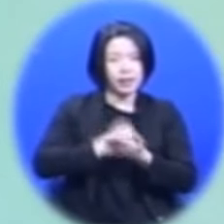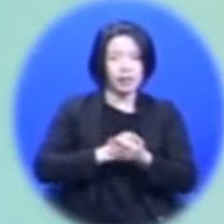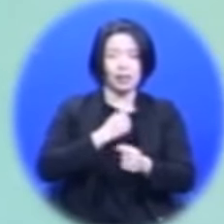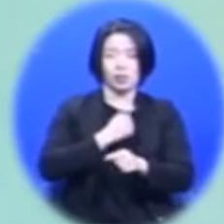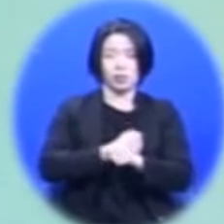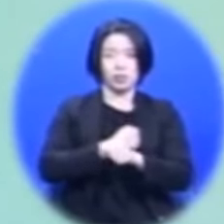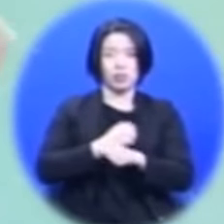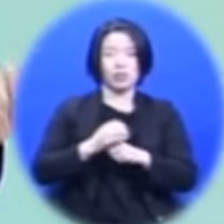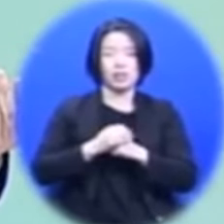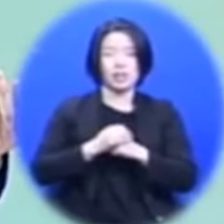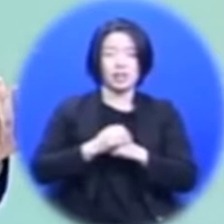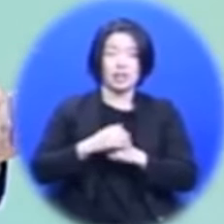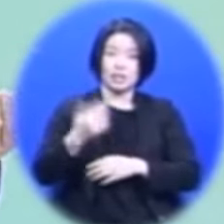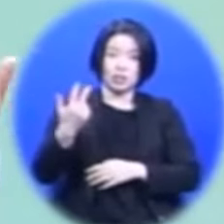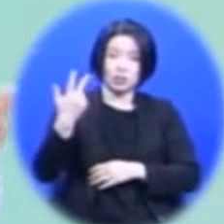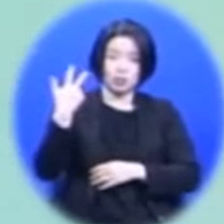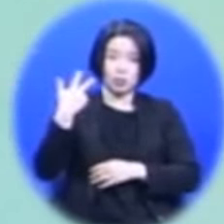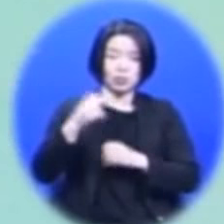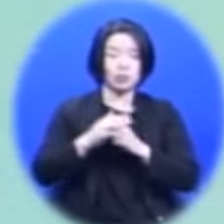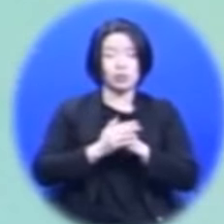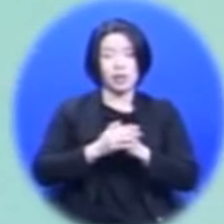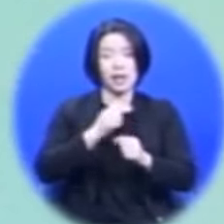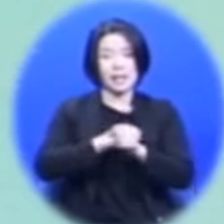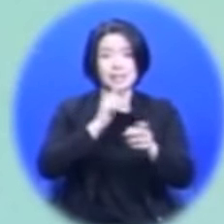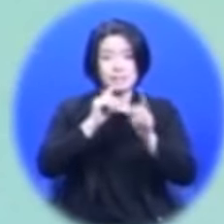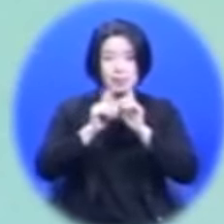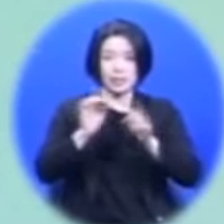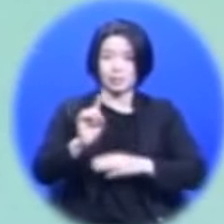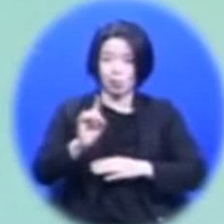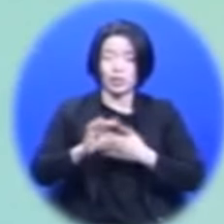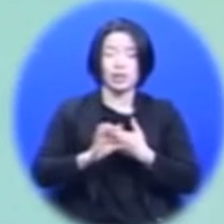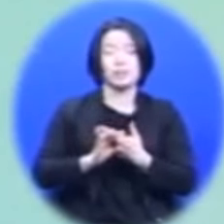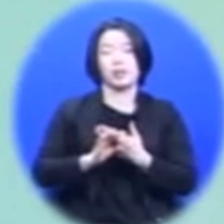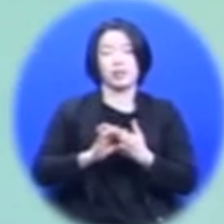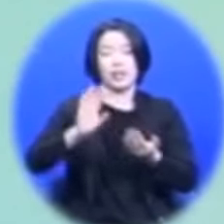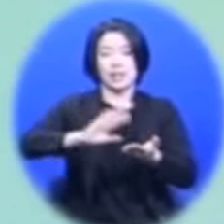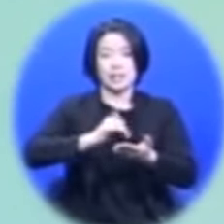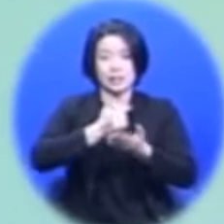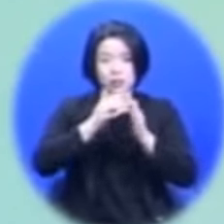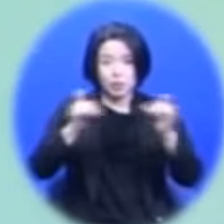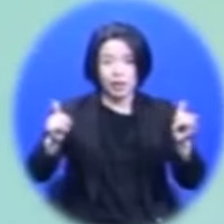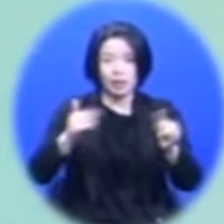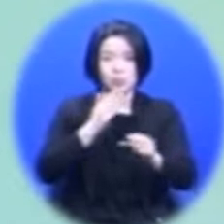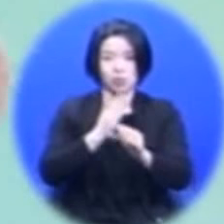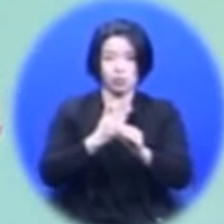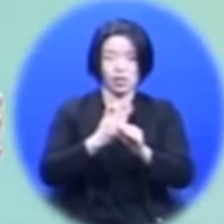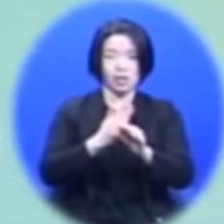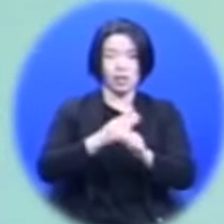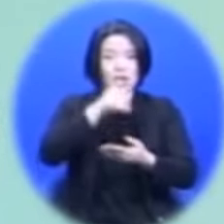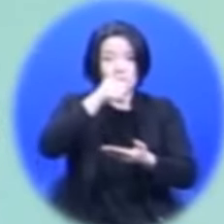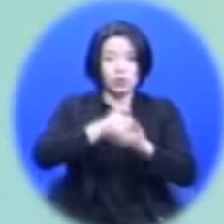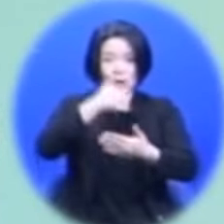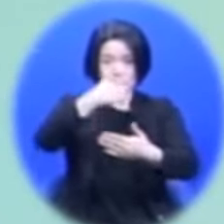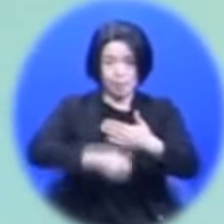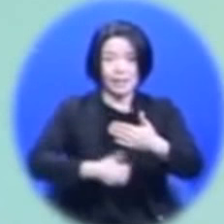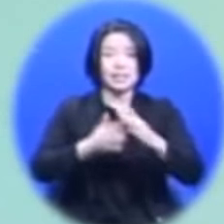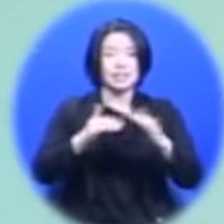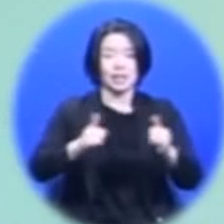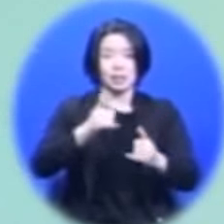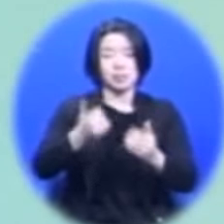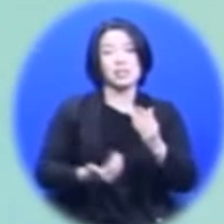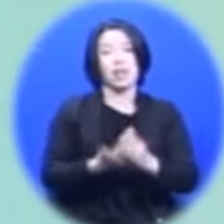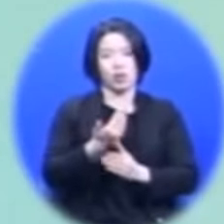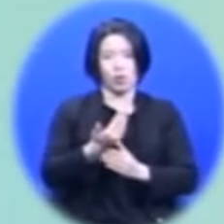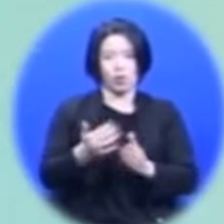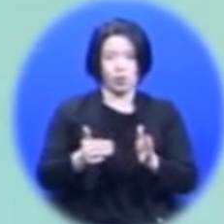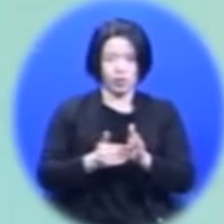안타까워서 지난번 시간에 하셨던 말씀이 그리스도인들 중에 죄에 빠진 사람이 생긴